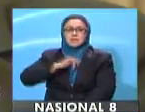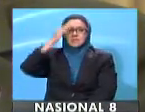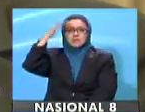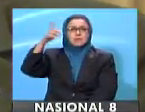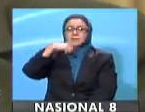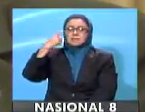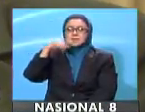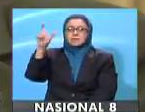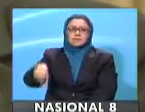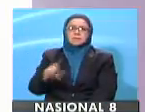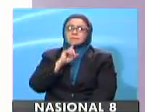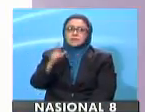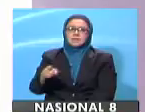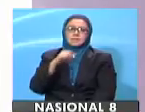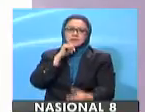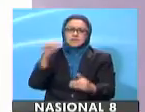It's not playing a fair game.